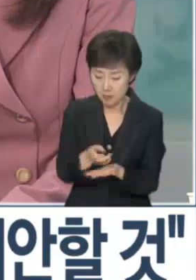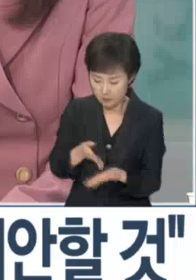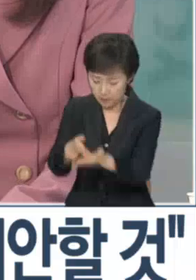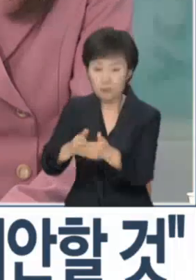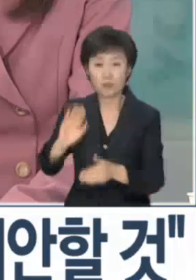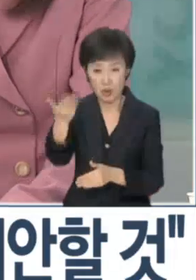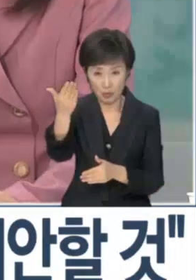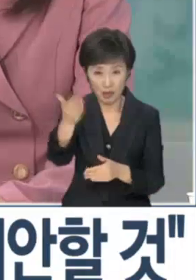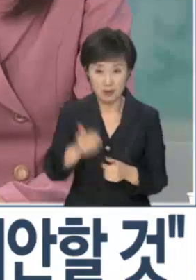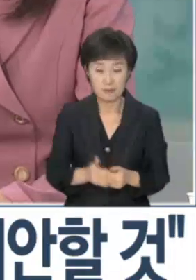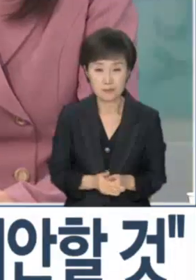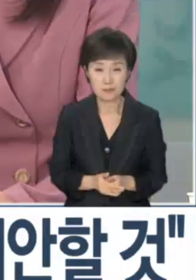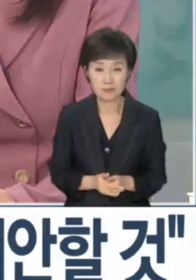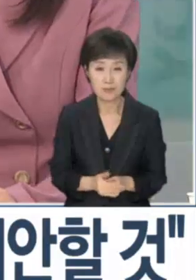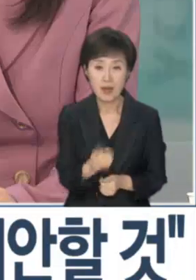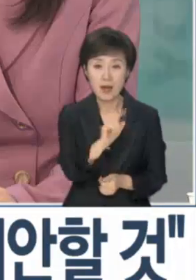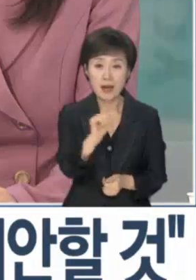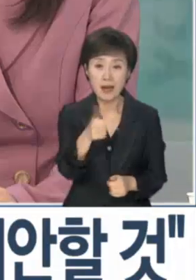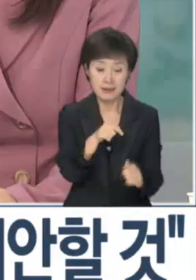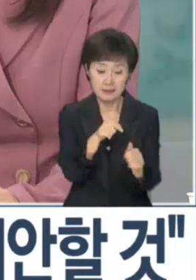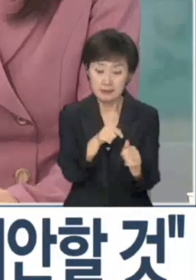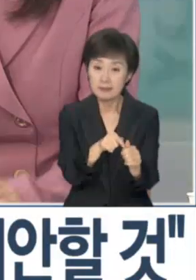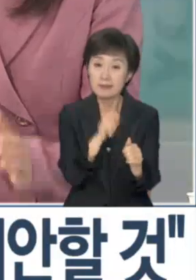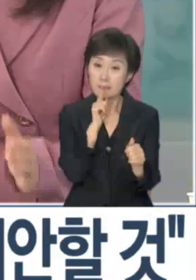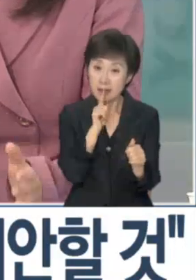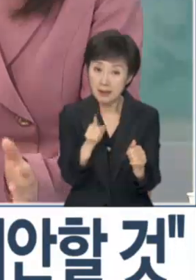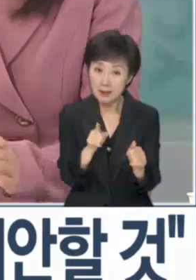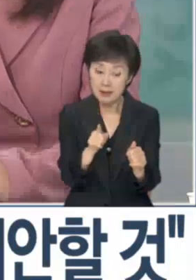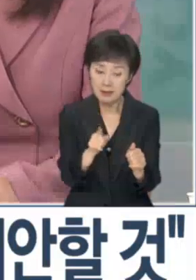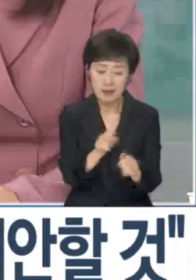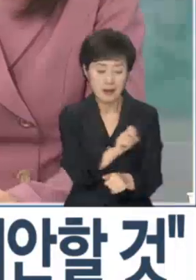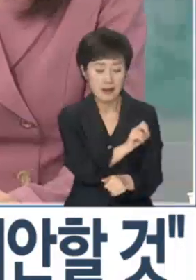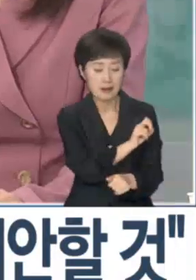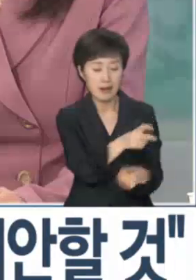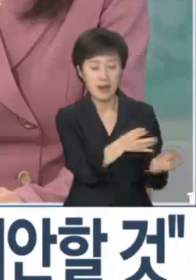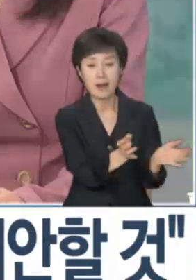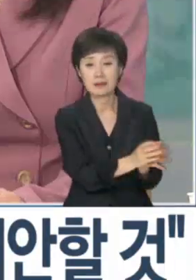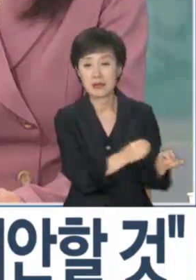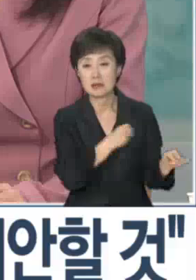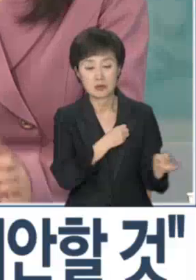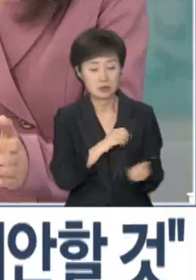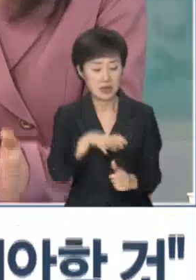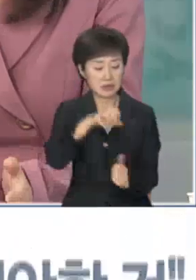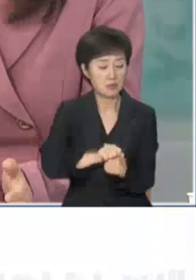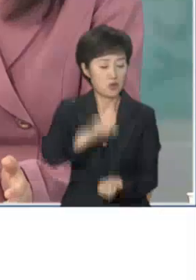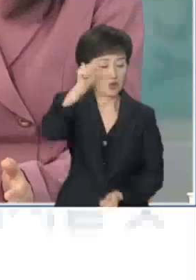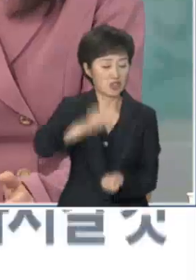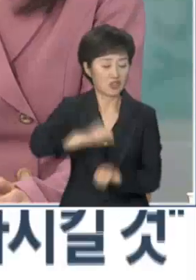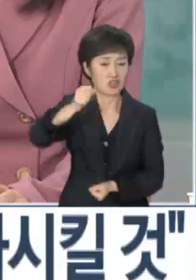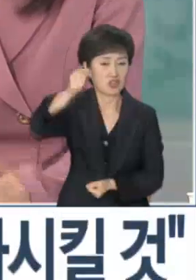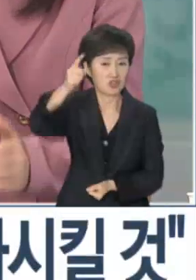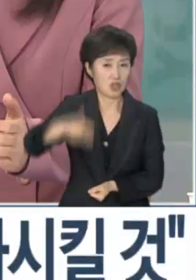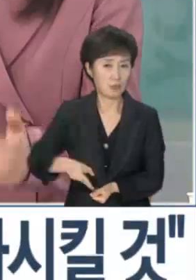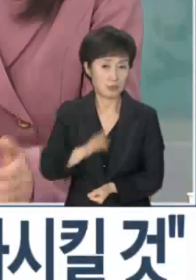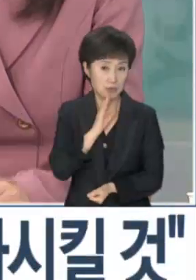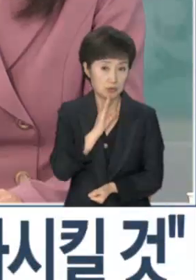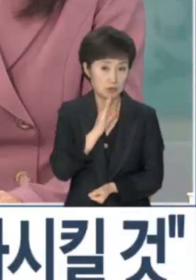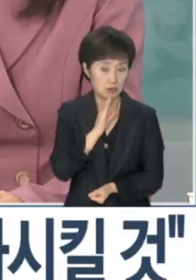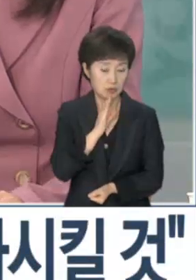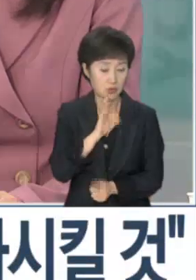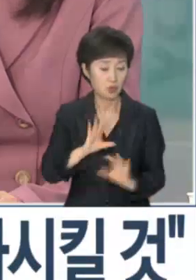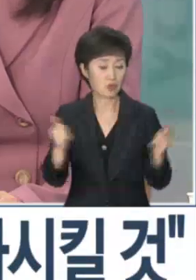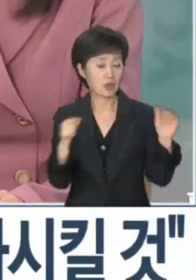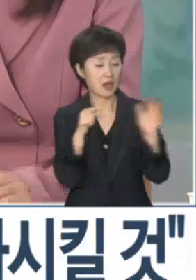생각이 들고요. 그 한동훈 장관께서도 그동안 야당의 의원들에 대해서 체포영장을 청구하셨을 때 그때마다 국회